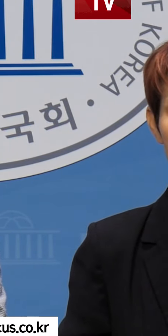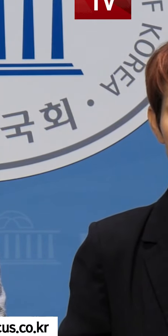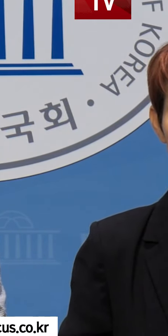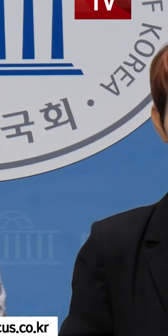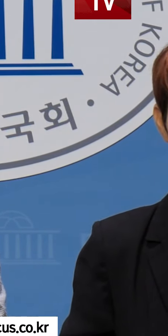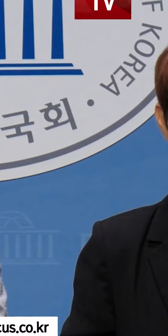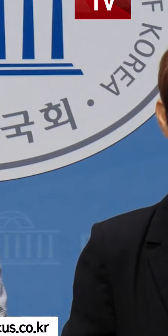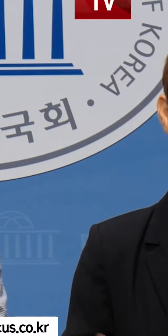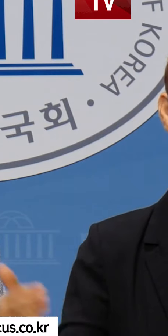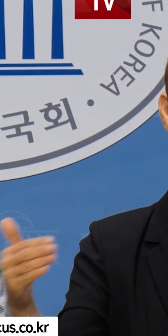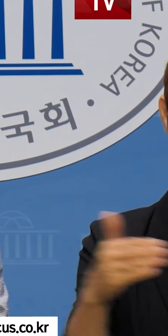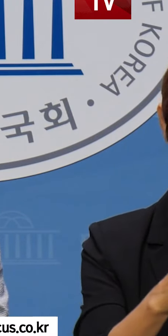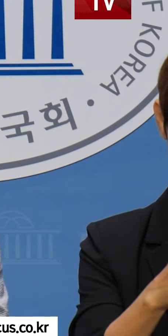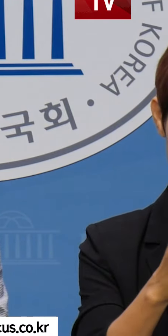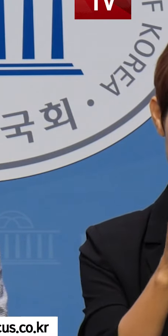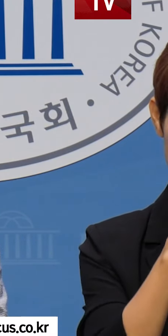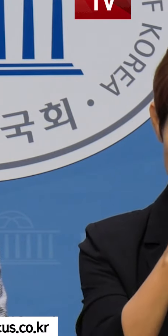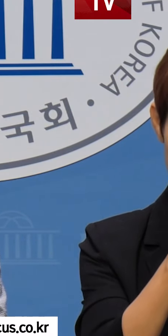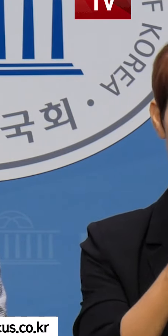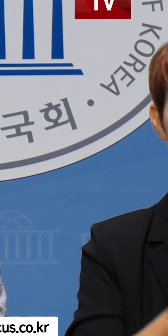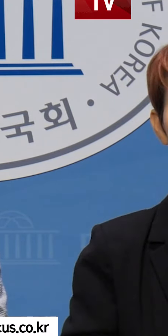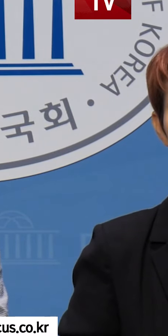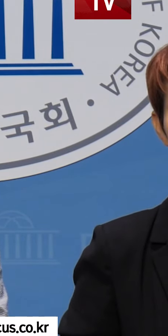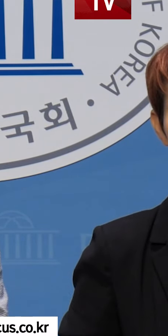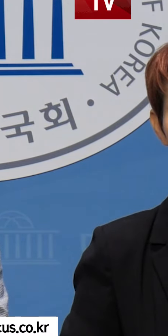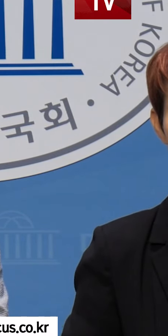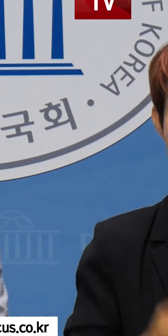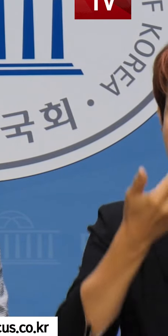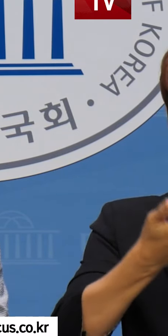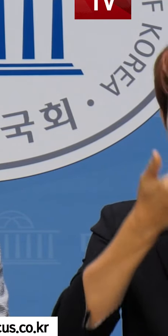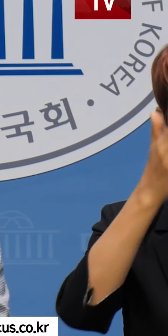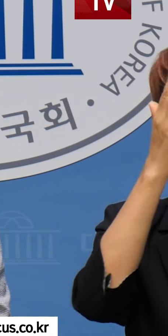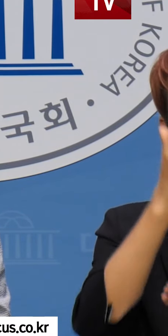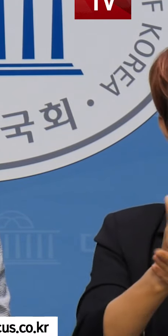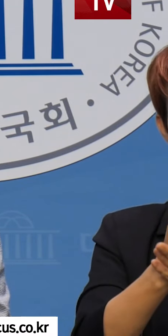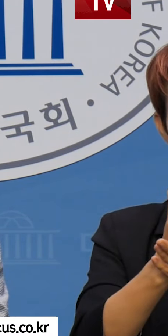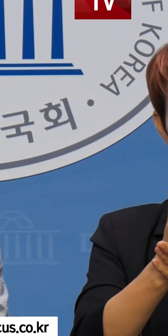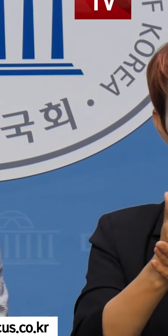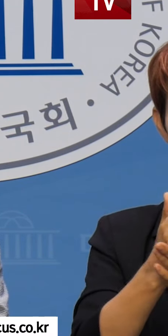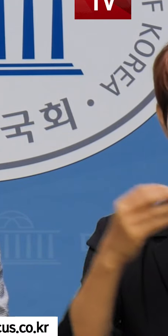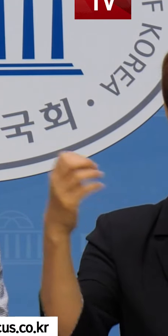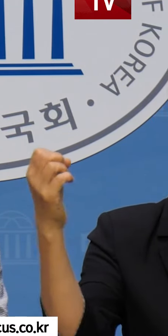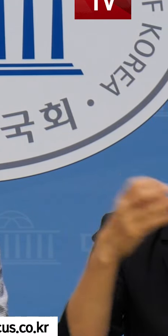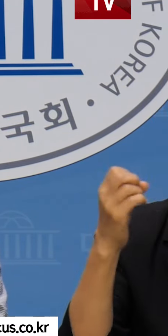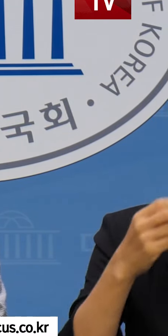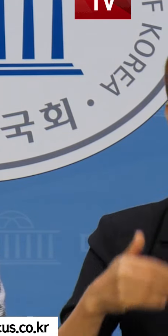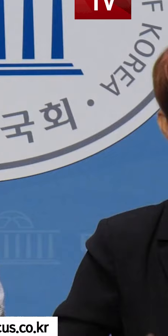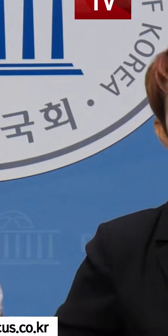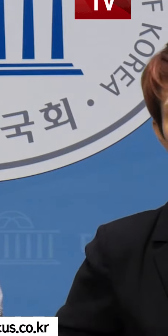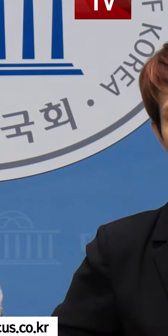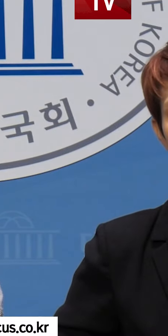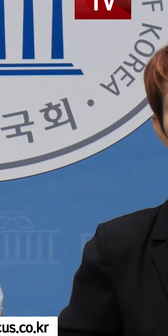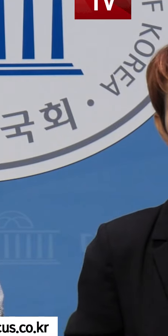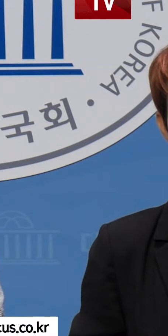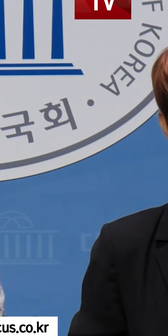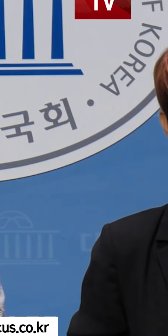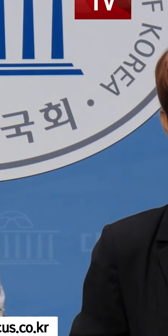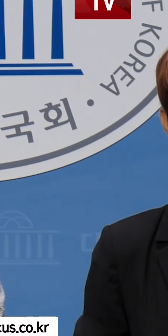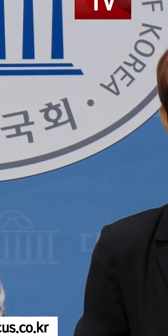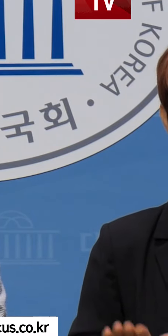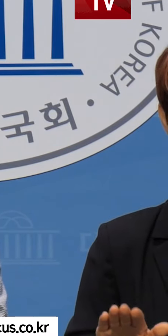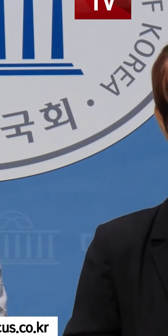여기서 멈춰야 합니다. 대립이 아닌 대화를 선택해야 할 때입니다.